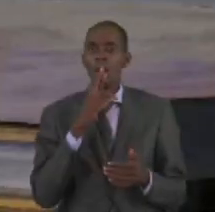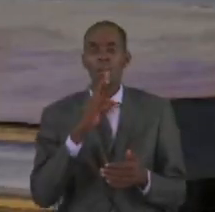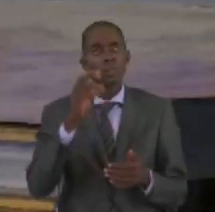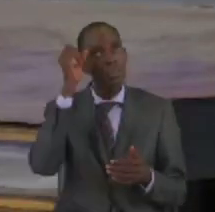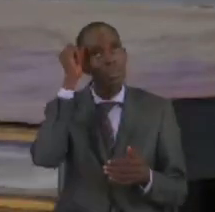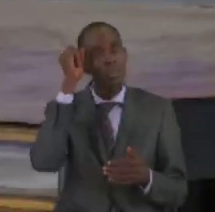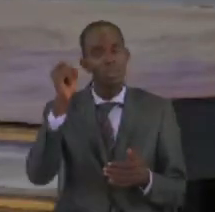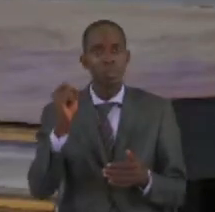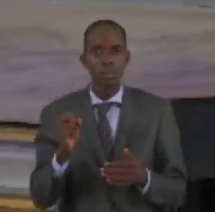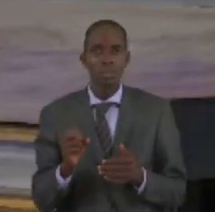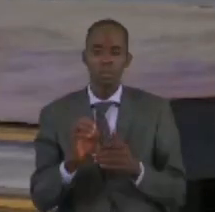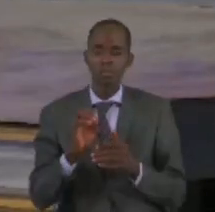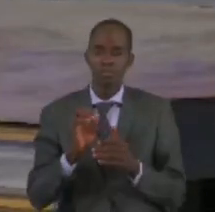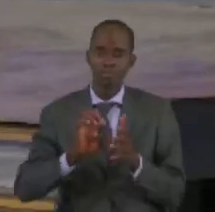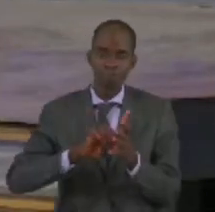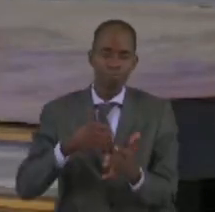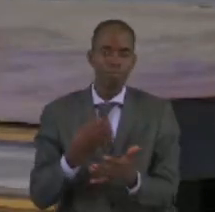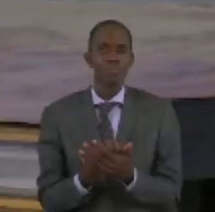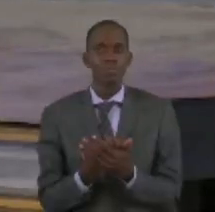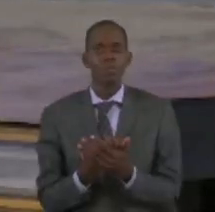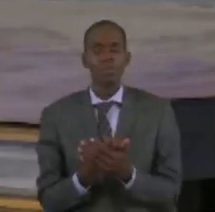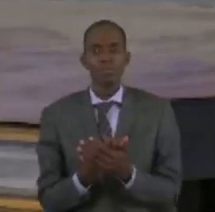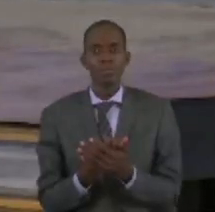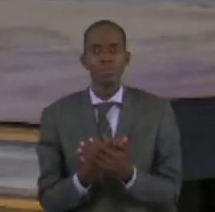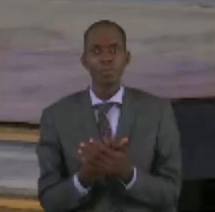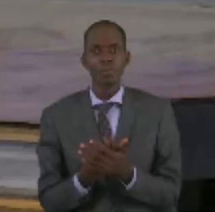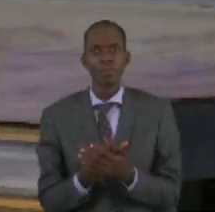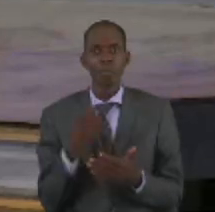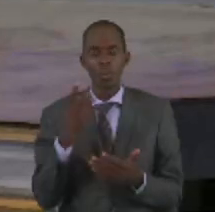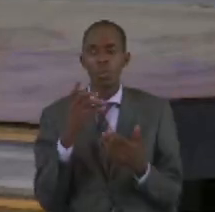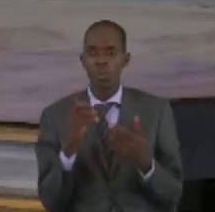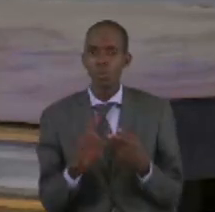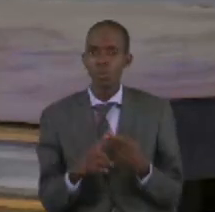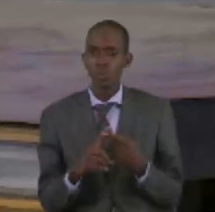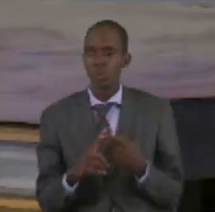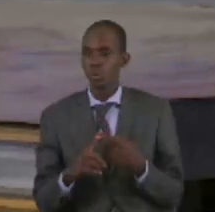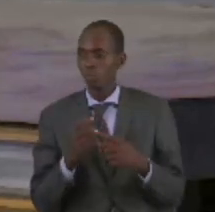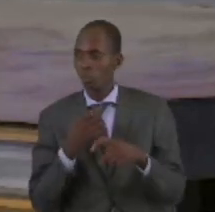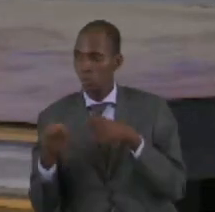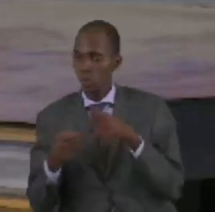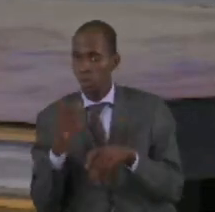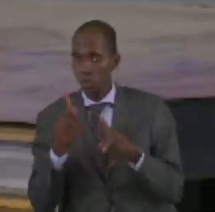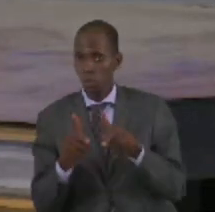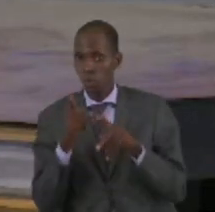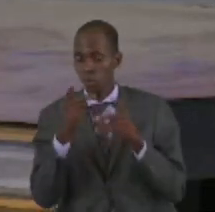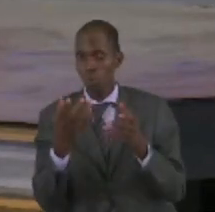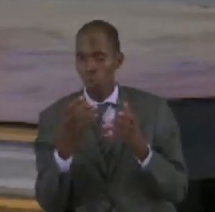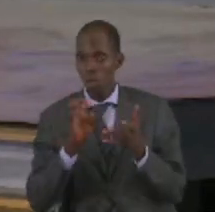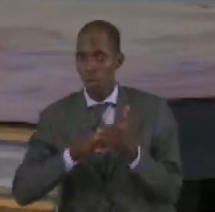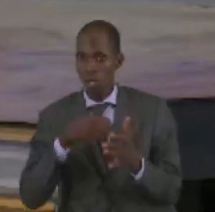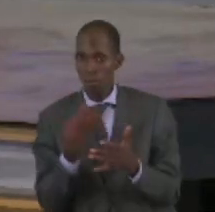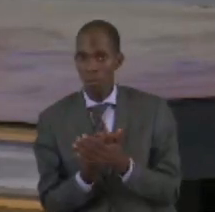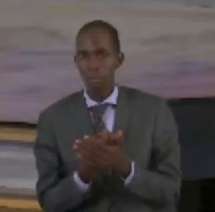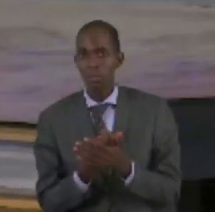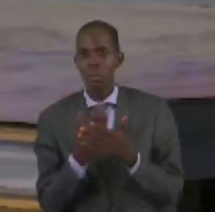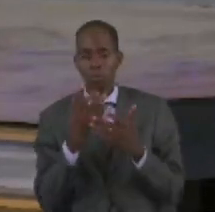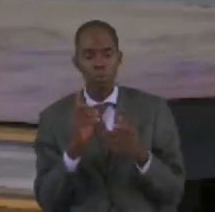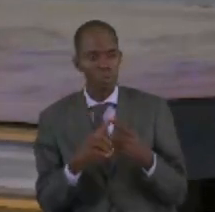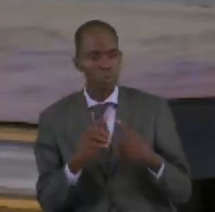Nous sommes témoins de ces choses. Alors vous cherchez les témoins de Christ? Oui, nous voici. Vous voulez